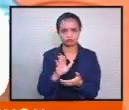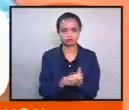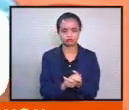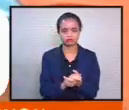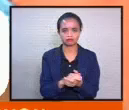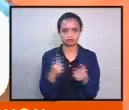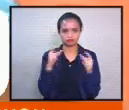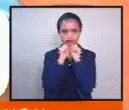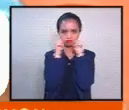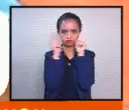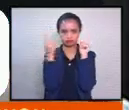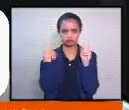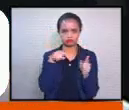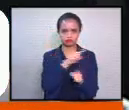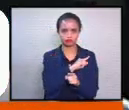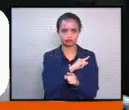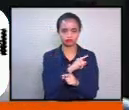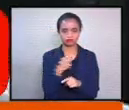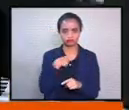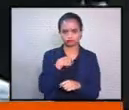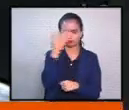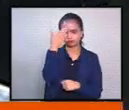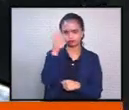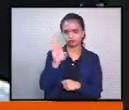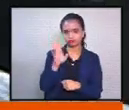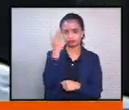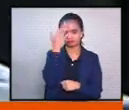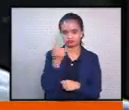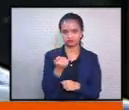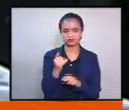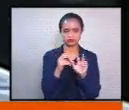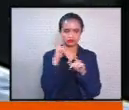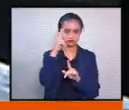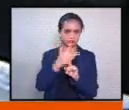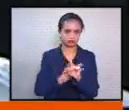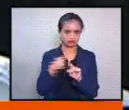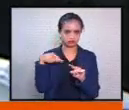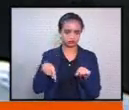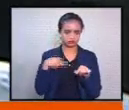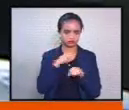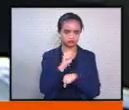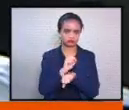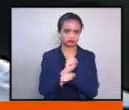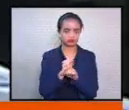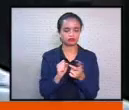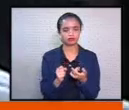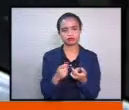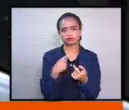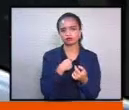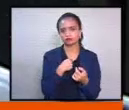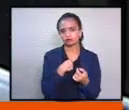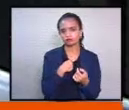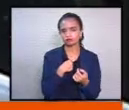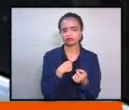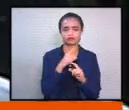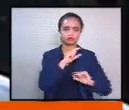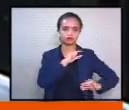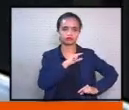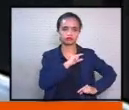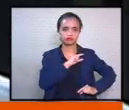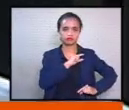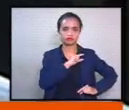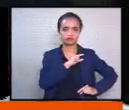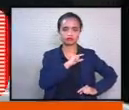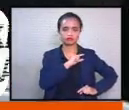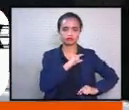Kaya nagulat nga po kami. Hindi ko naman alam yun sir kasi 3 buwan pa lang ako. At saka ako bilang gwardiya nasa